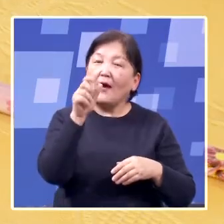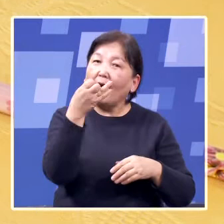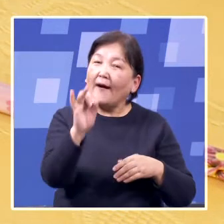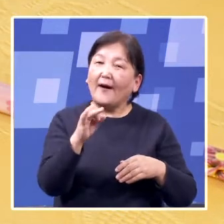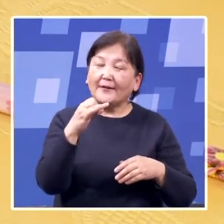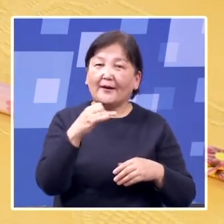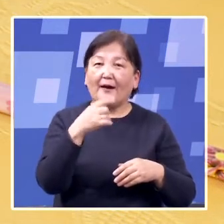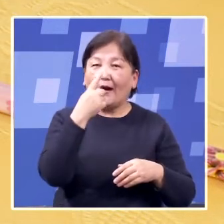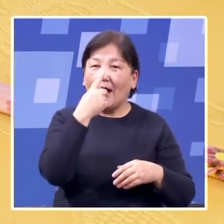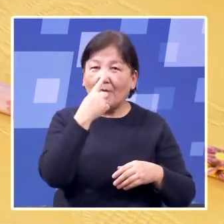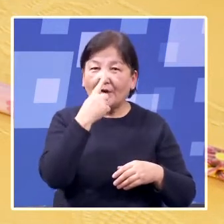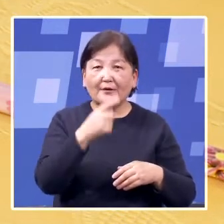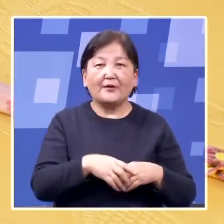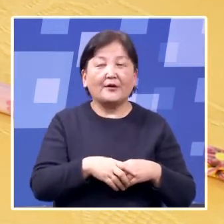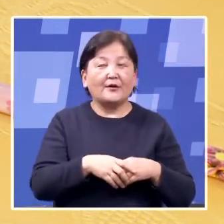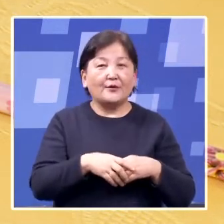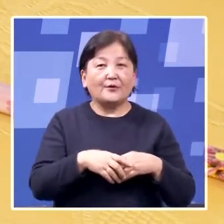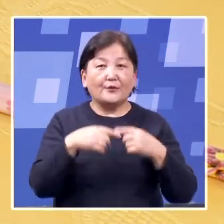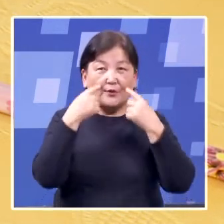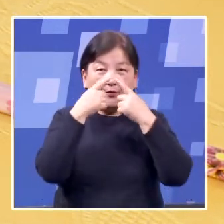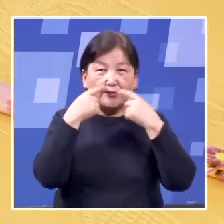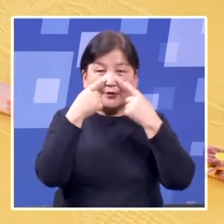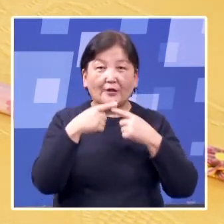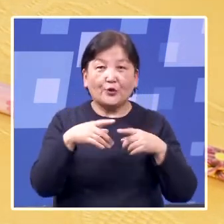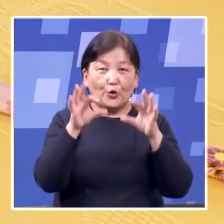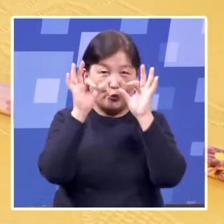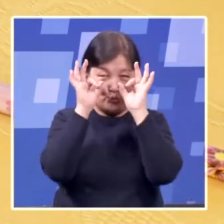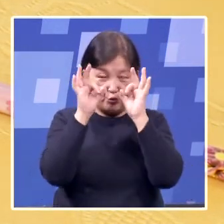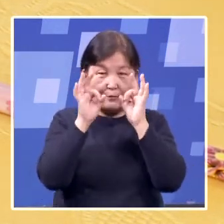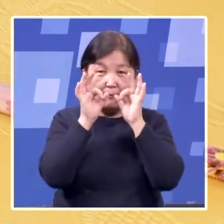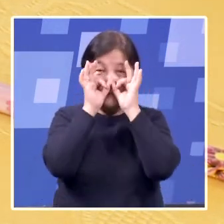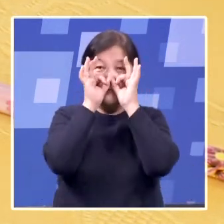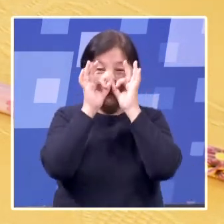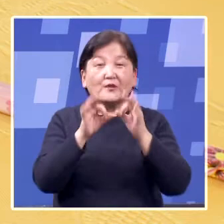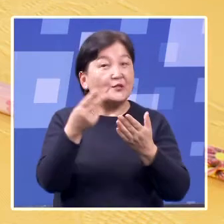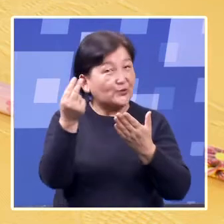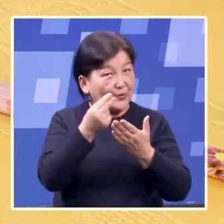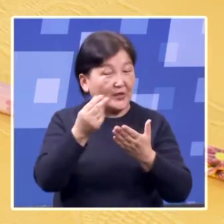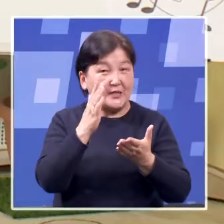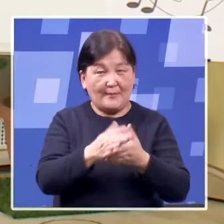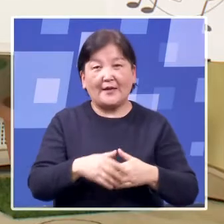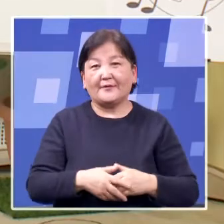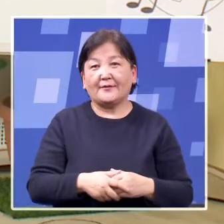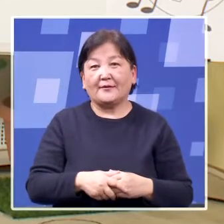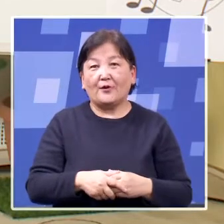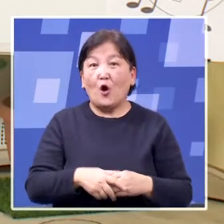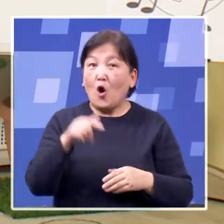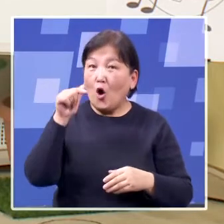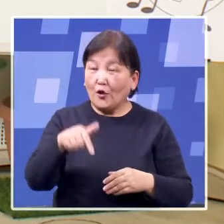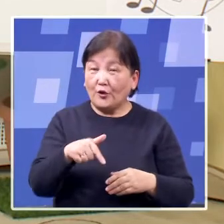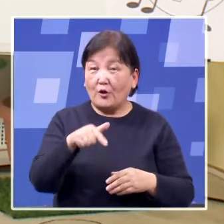хам дотор нь хоёр дугуй дүрс зурна. За, одоо гахаанд маань нүд дутуу байна тийм